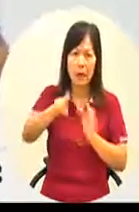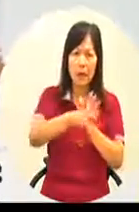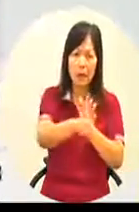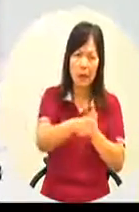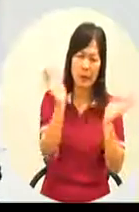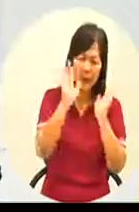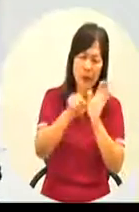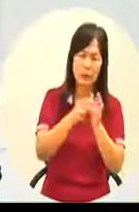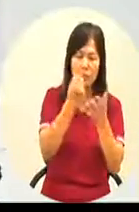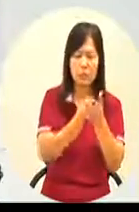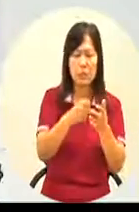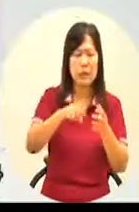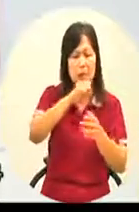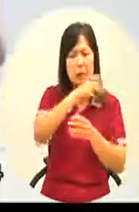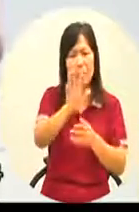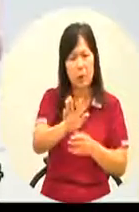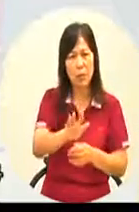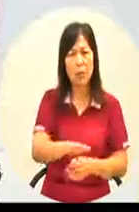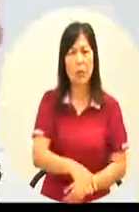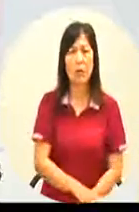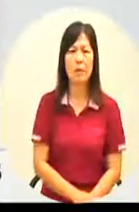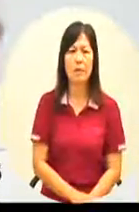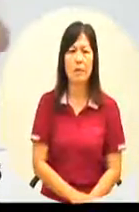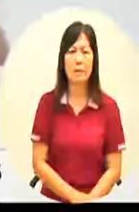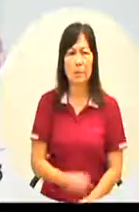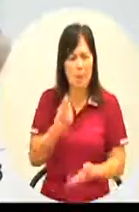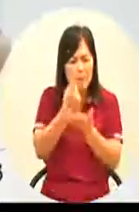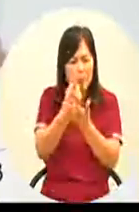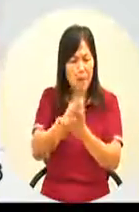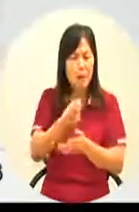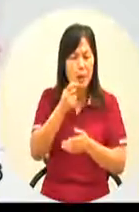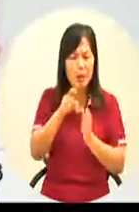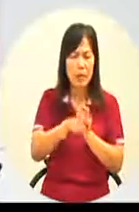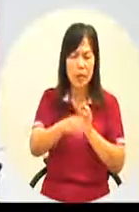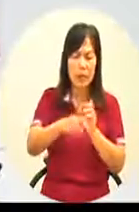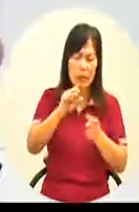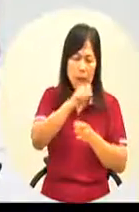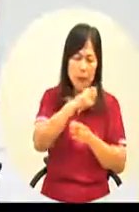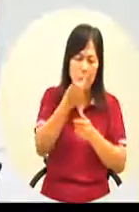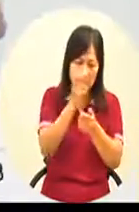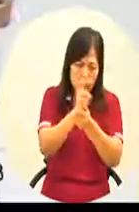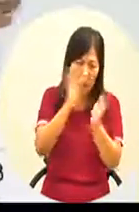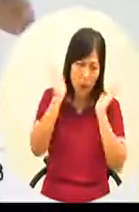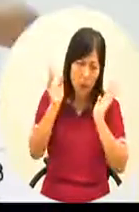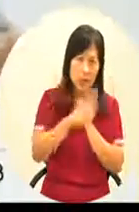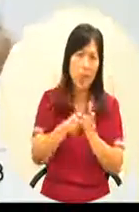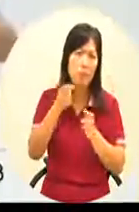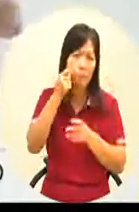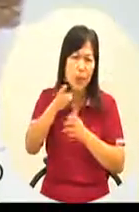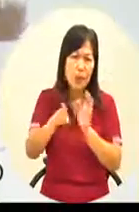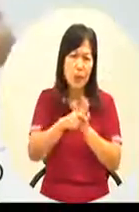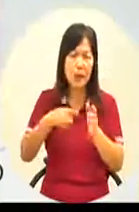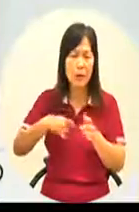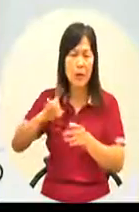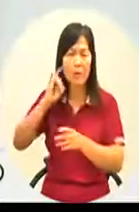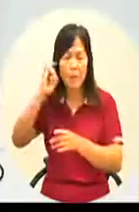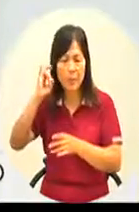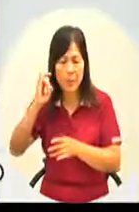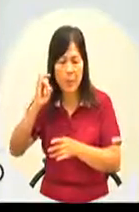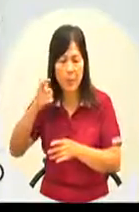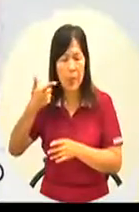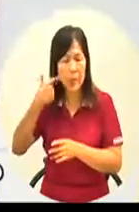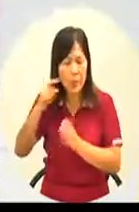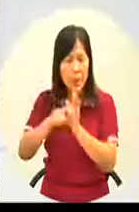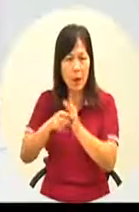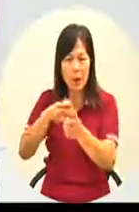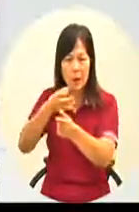丢在台湾。我每个月我在台湾，我还可以当保姆，还可以一个月给我婆婆、给我公公，一